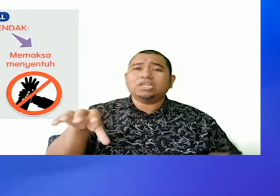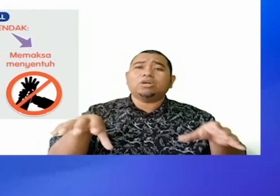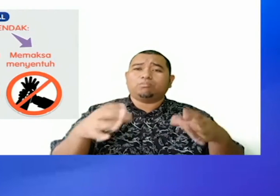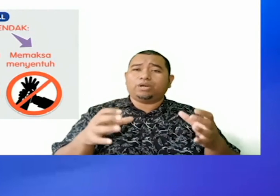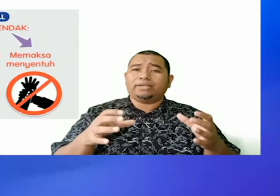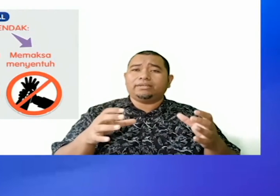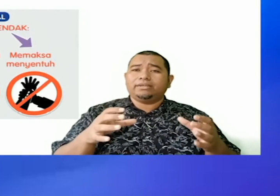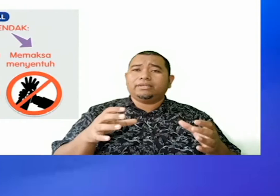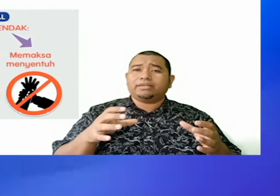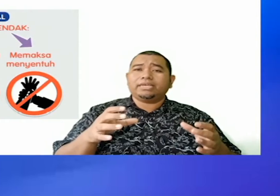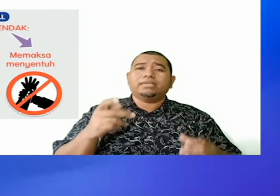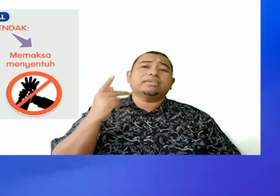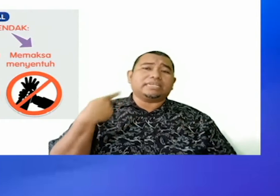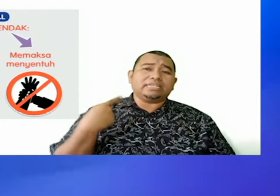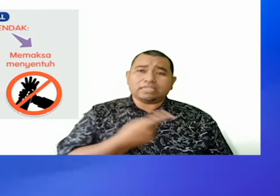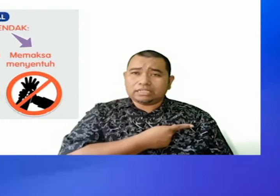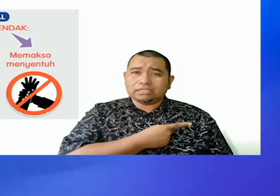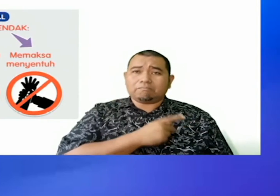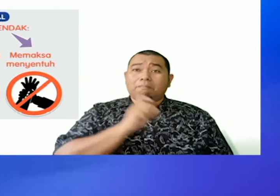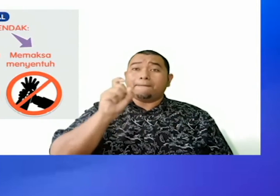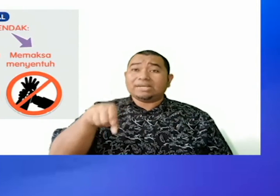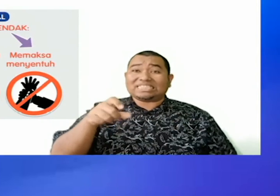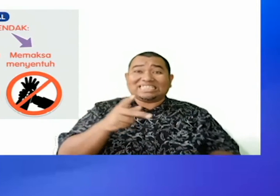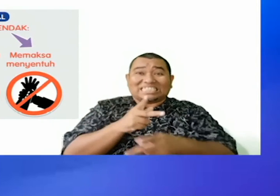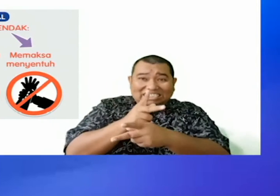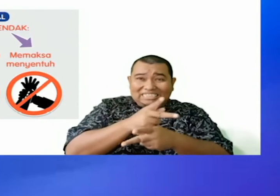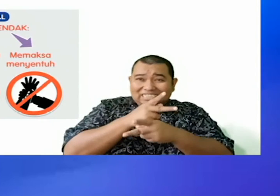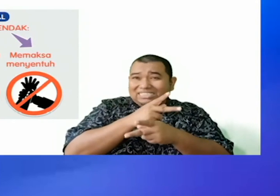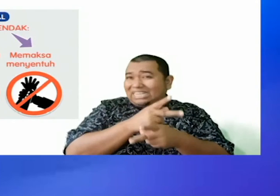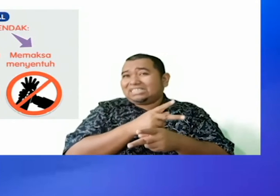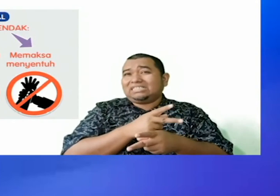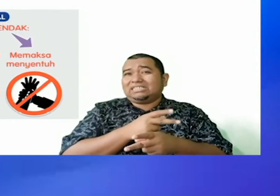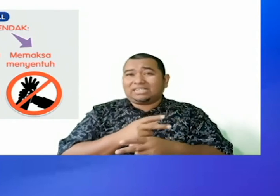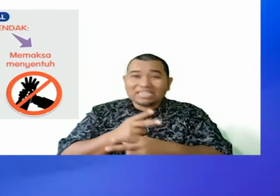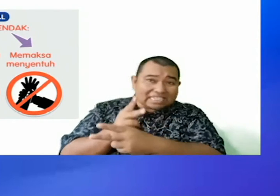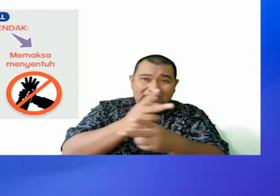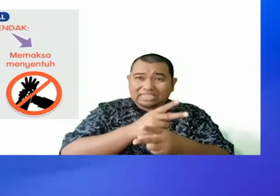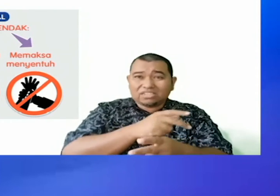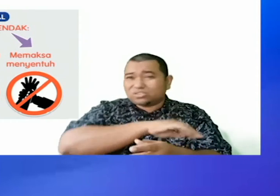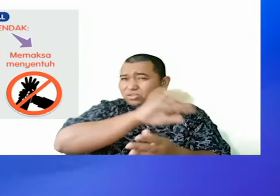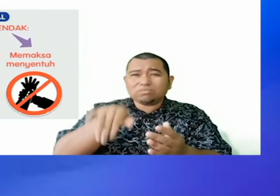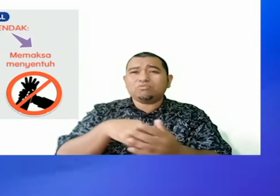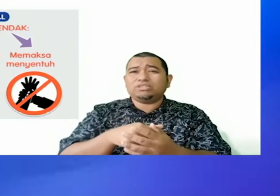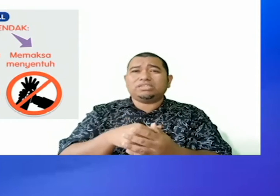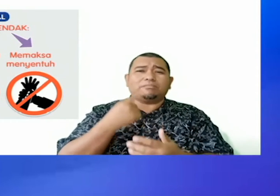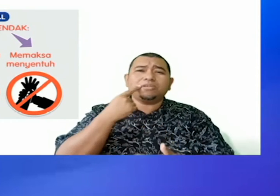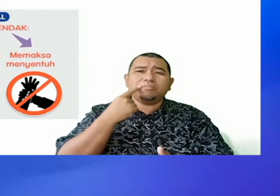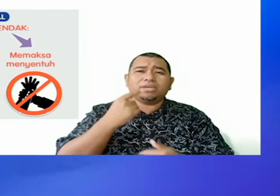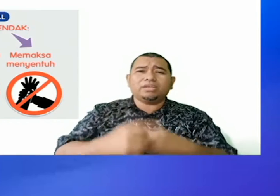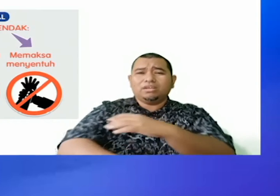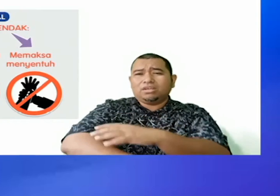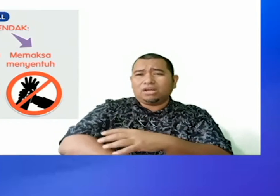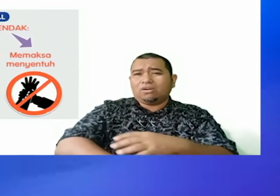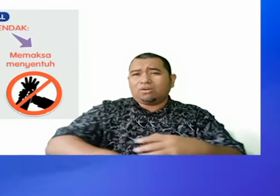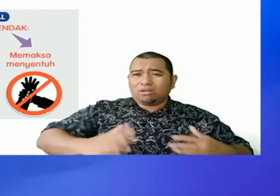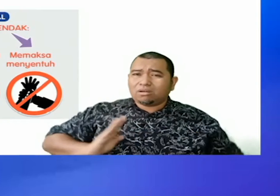mesti buat. Okey, kita mesti jaga, okey, jaga semua ni,